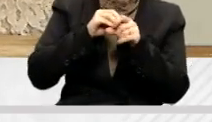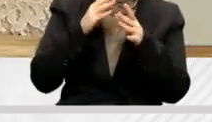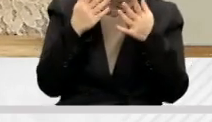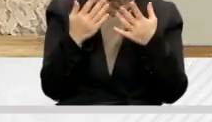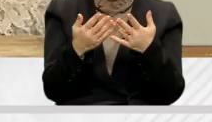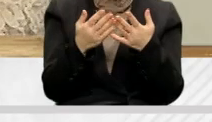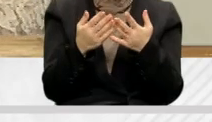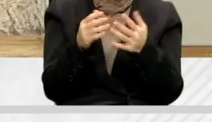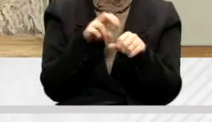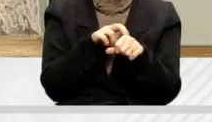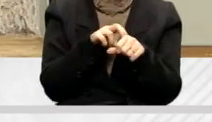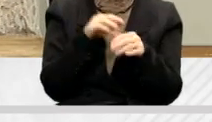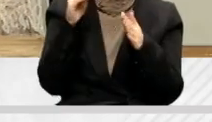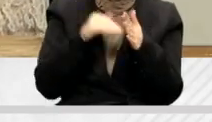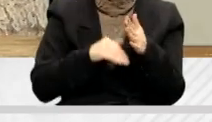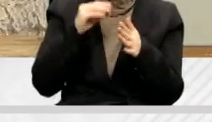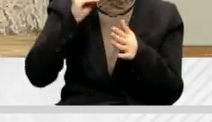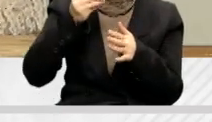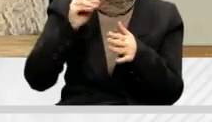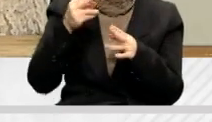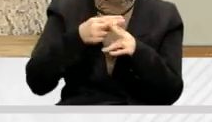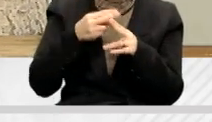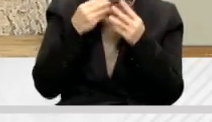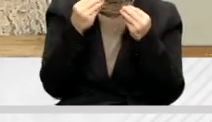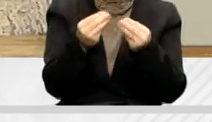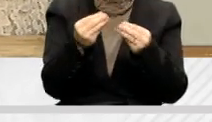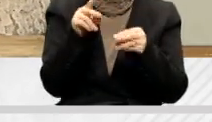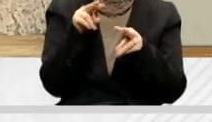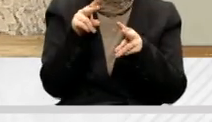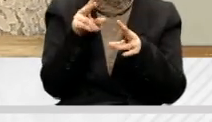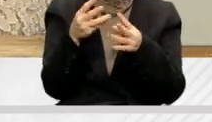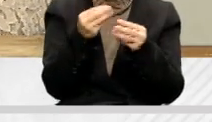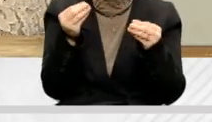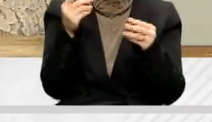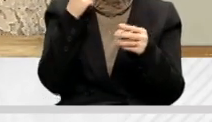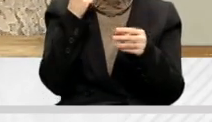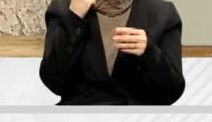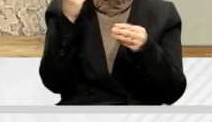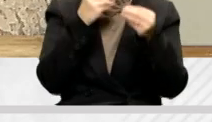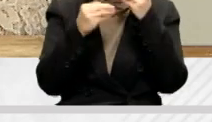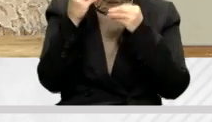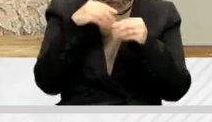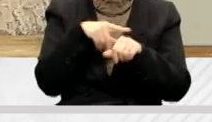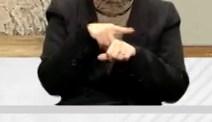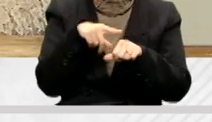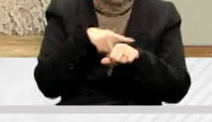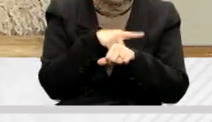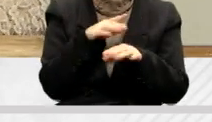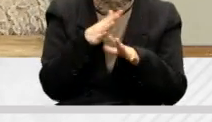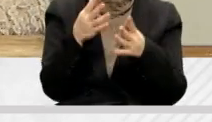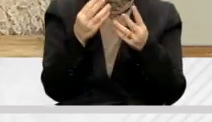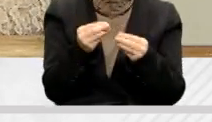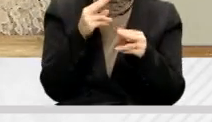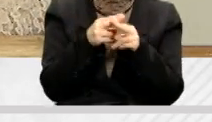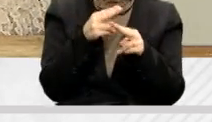Çünkü bebeklerde örnek verdiğim gibi yoğun şekerli bir gıda aldığımızda nasıl enerji tavan yapıyor, 2 saat sonra hızlı bir düşüş